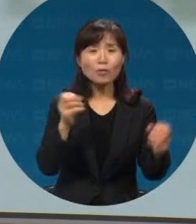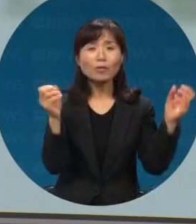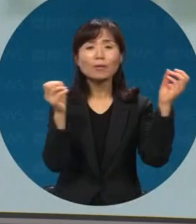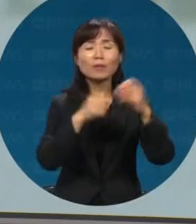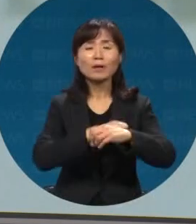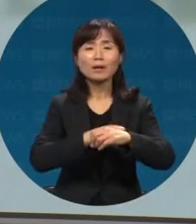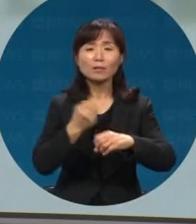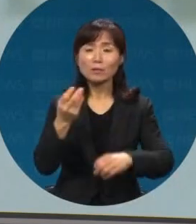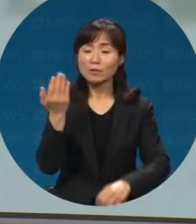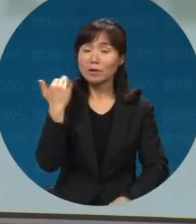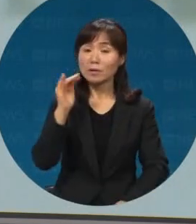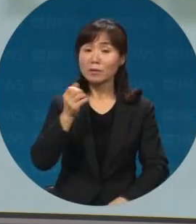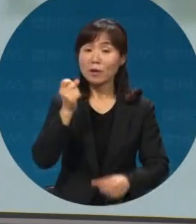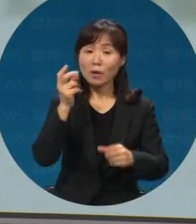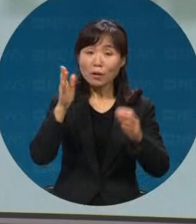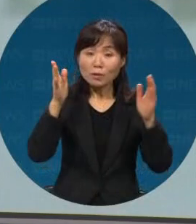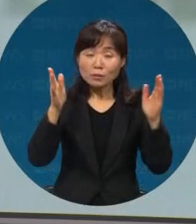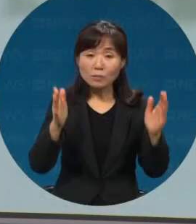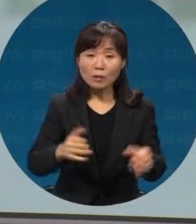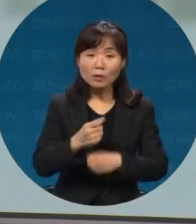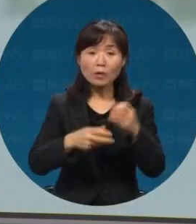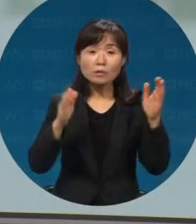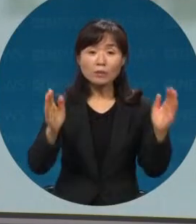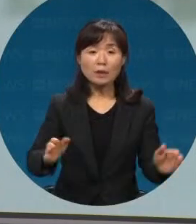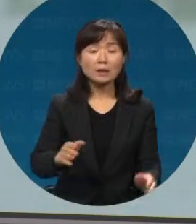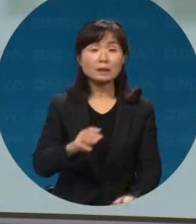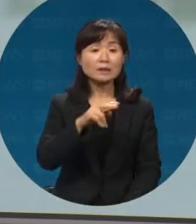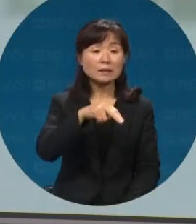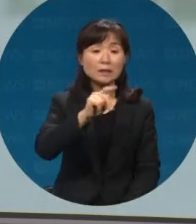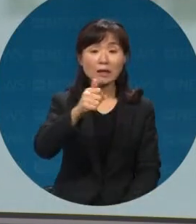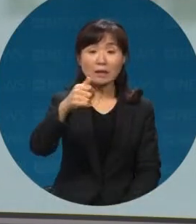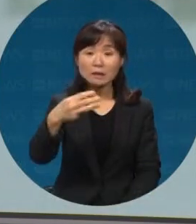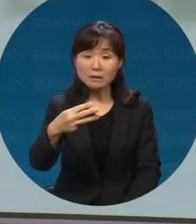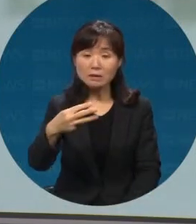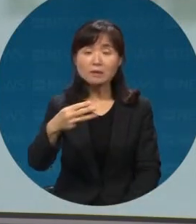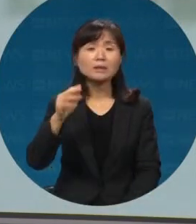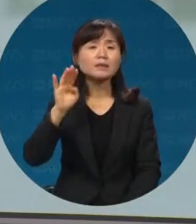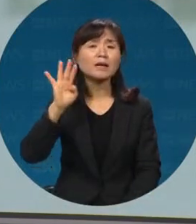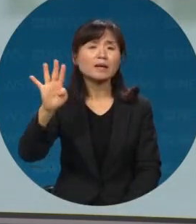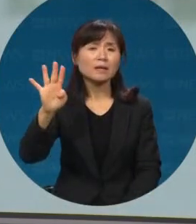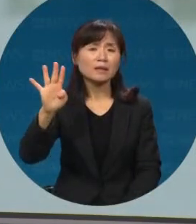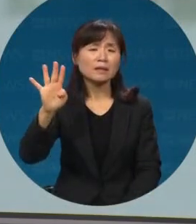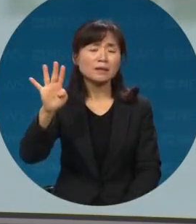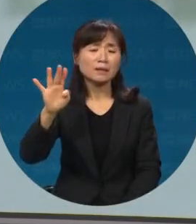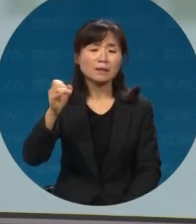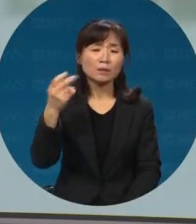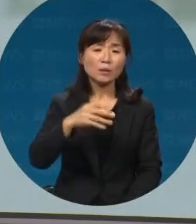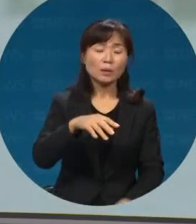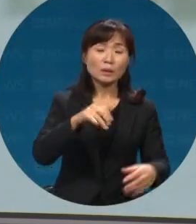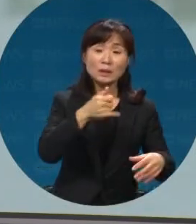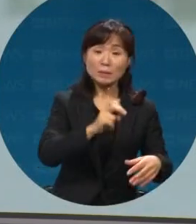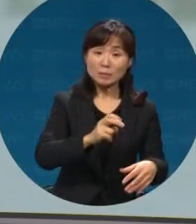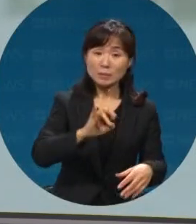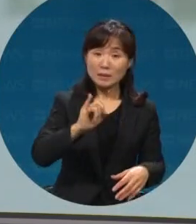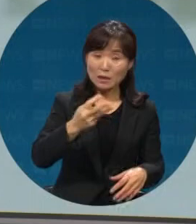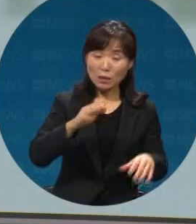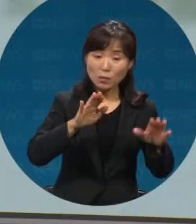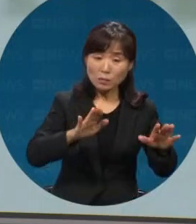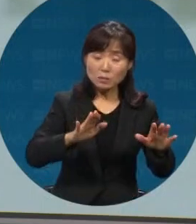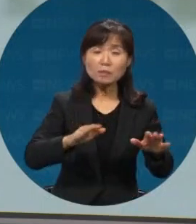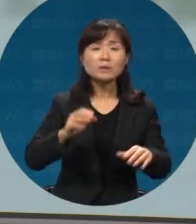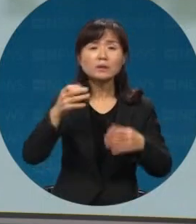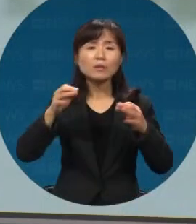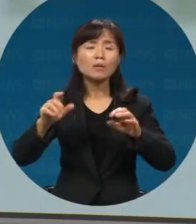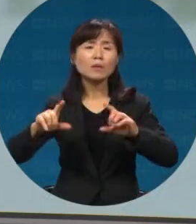최근 몇 년 사이에 4흐를 4일이라고 또 금일을 금요일이라고 잘못 알고 있는